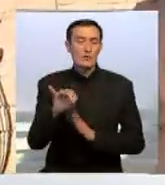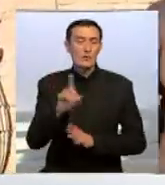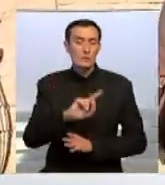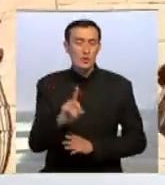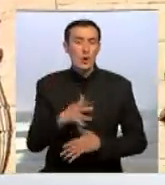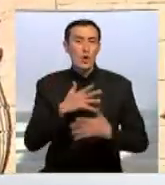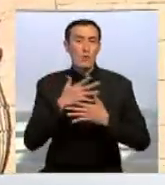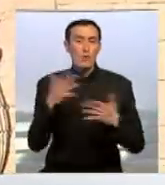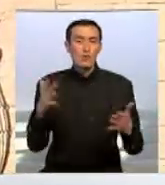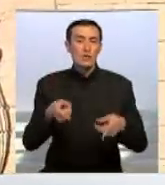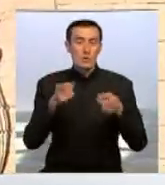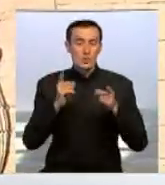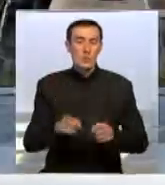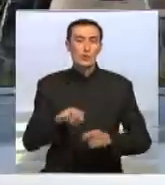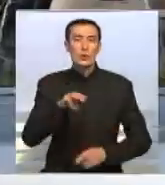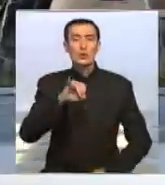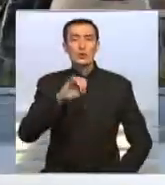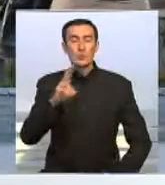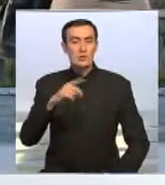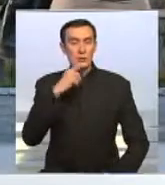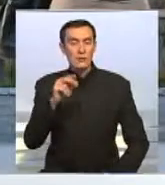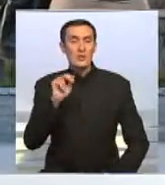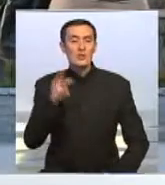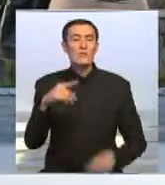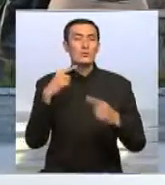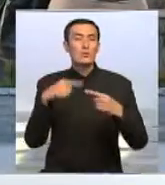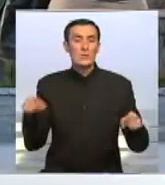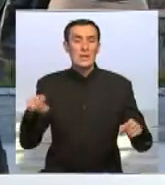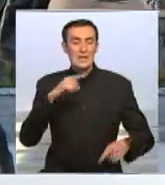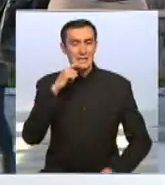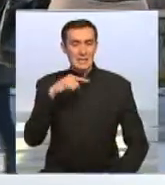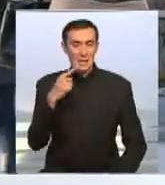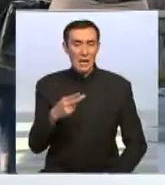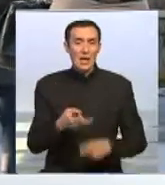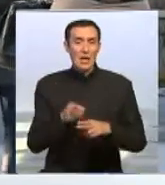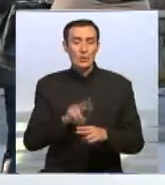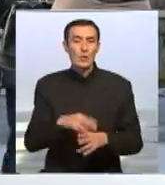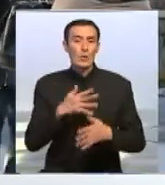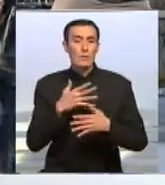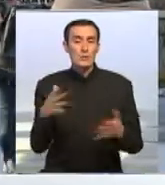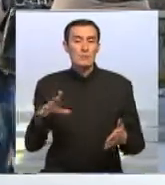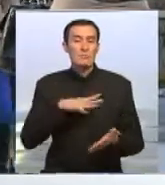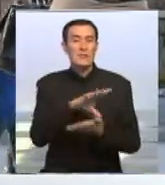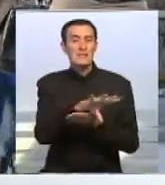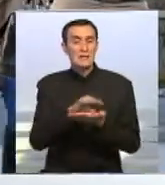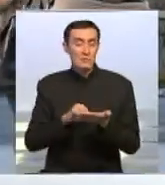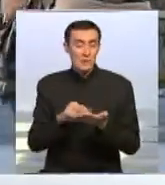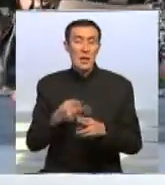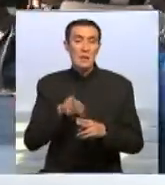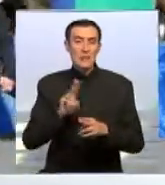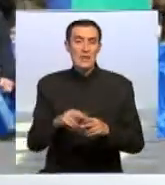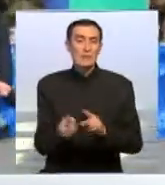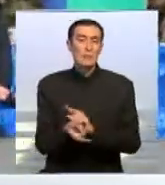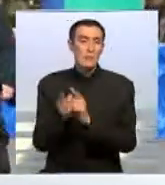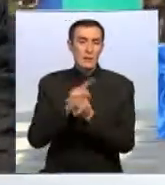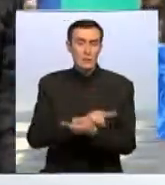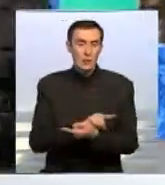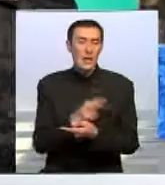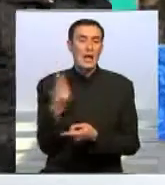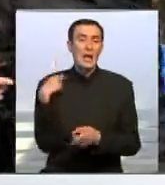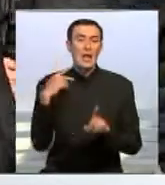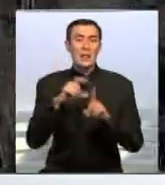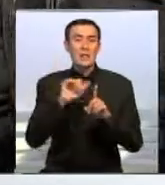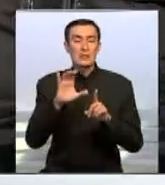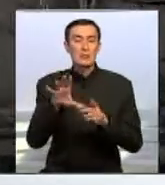в нем больше исконно тюркских слов, чем в некоторых других тюркских языках, в которых больше заимствований. Поэтому переход на латиницу может